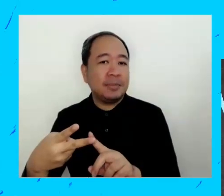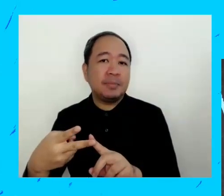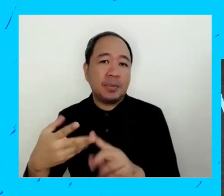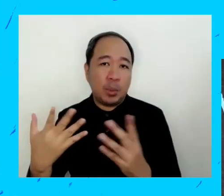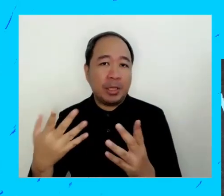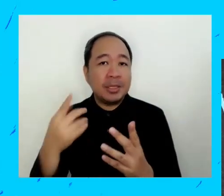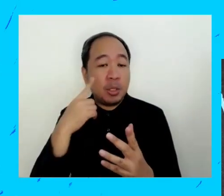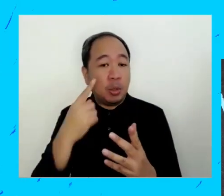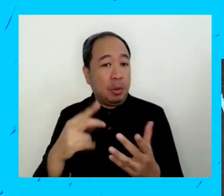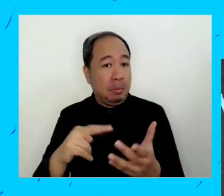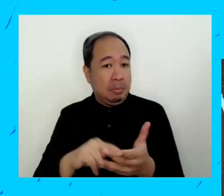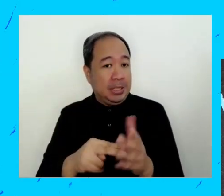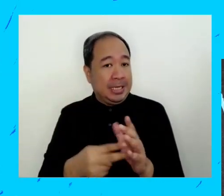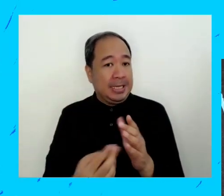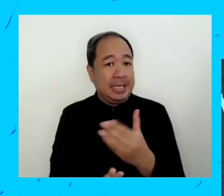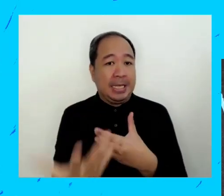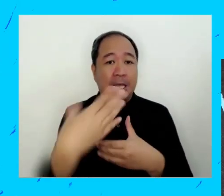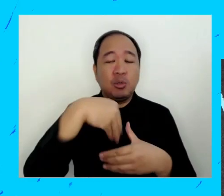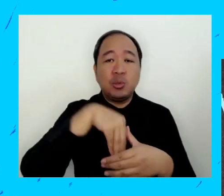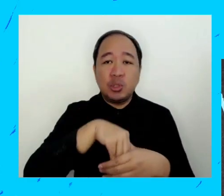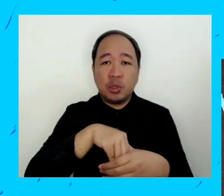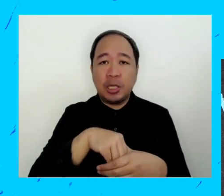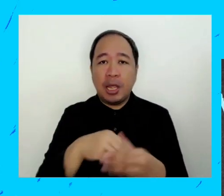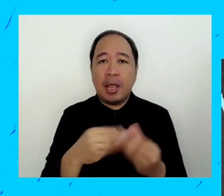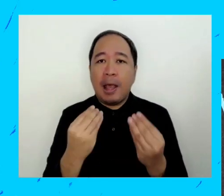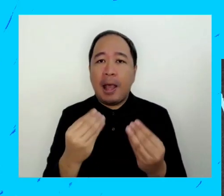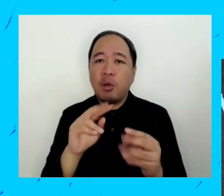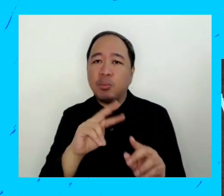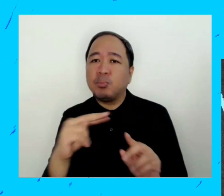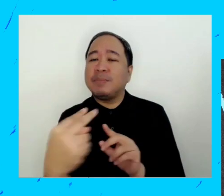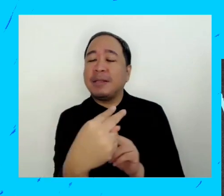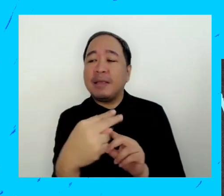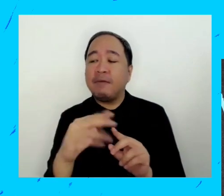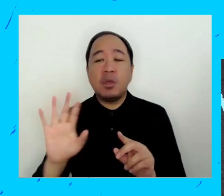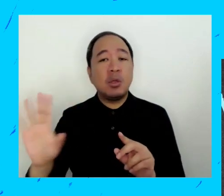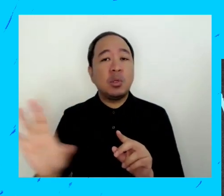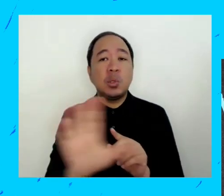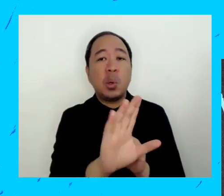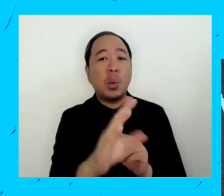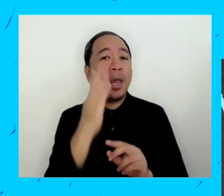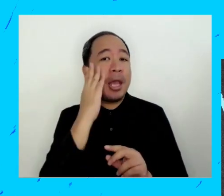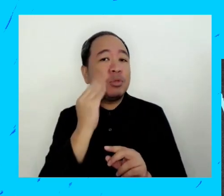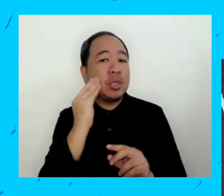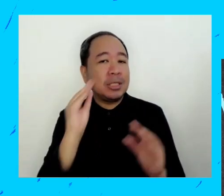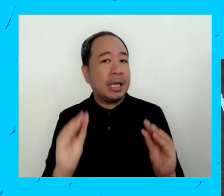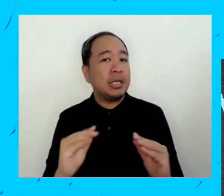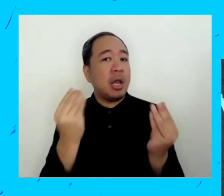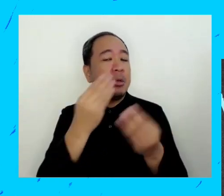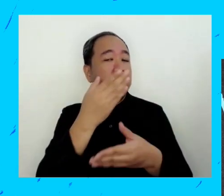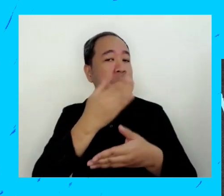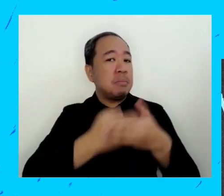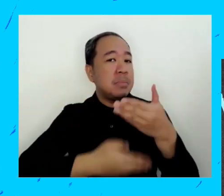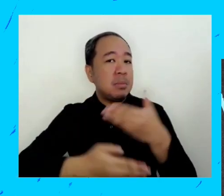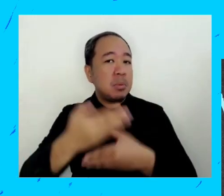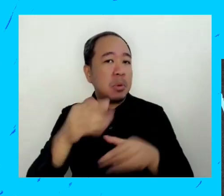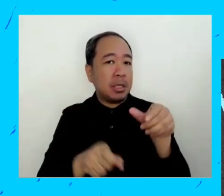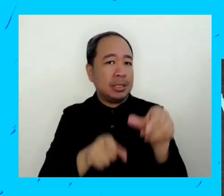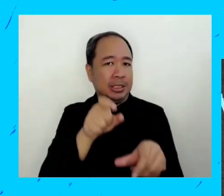du corps. L'inclusion, c'est intégrer les perspectives, les expériences des jeunes handicapés dans